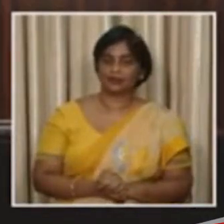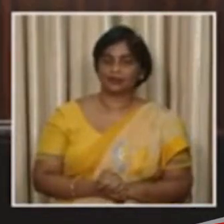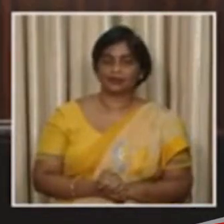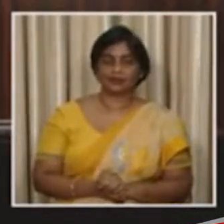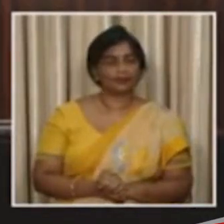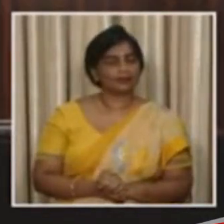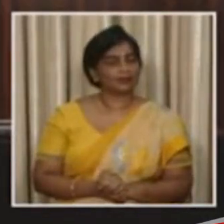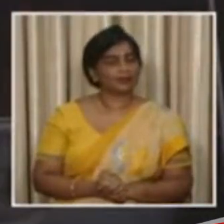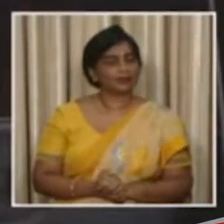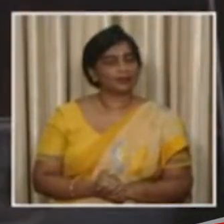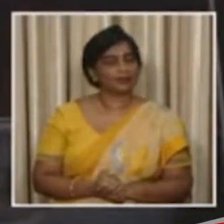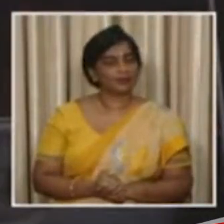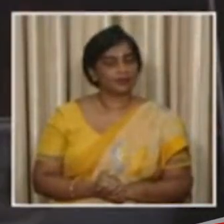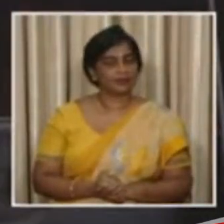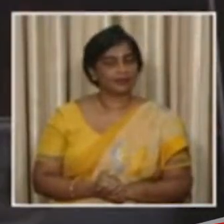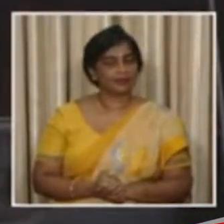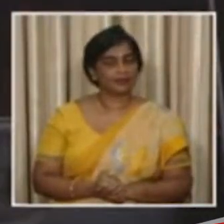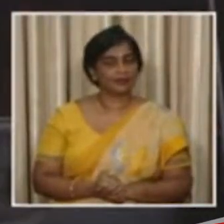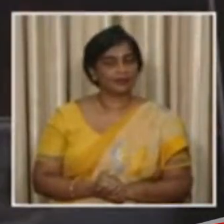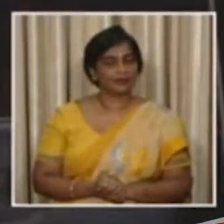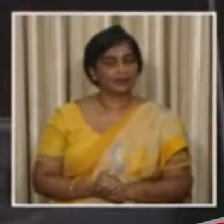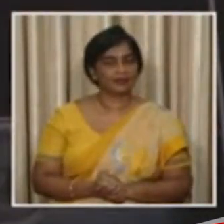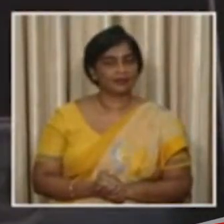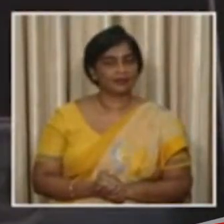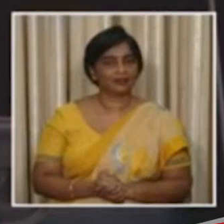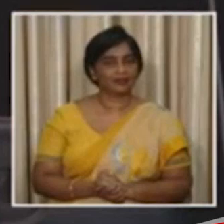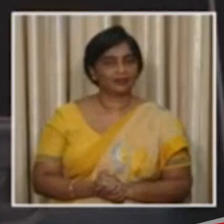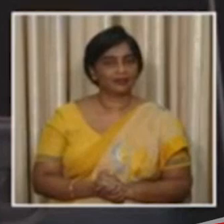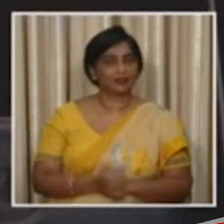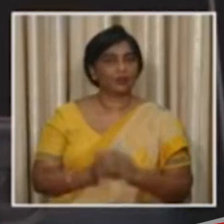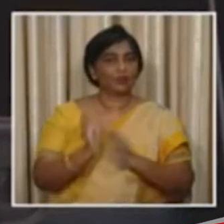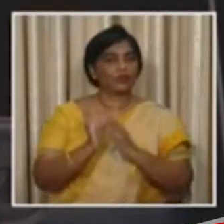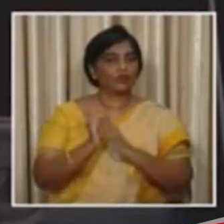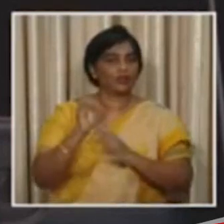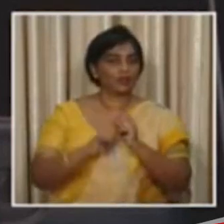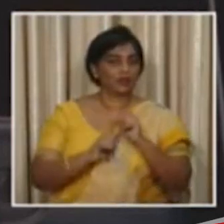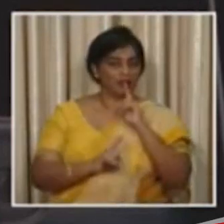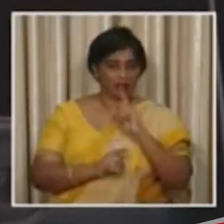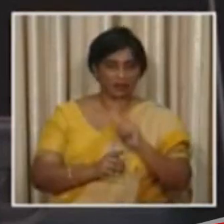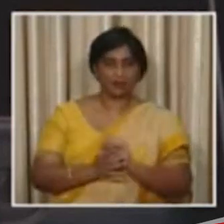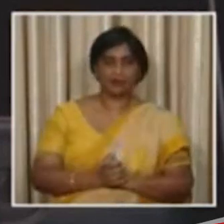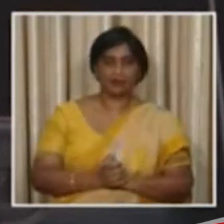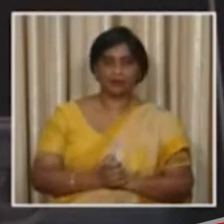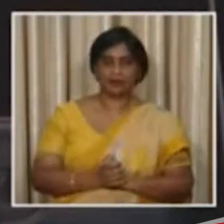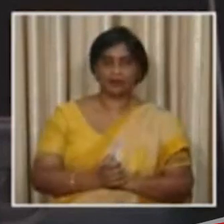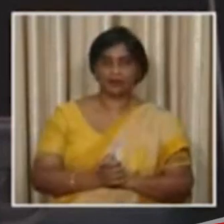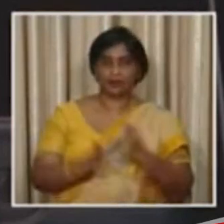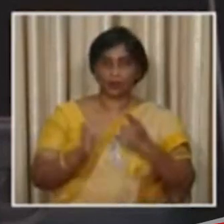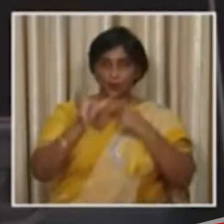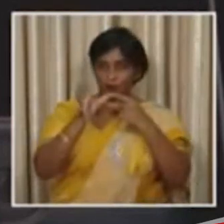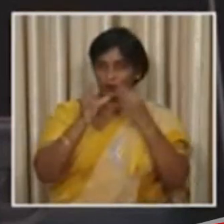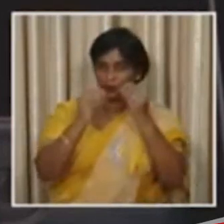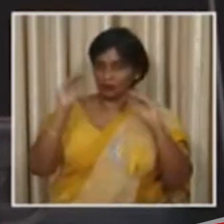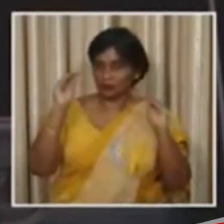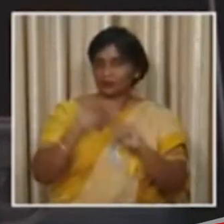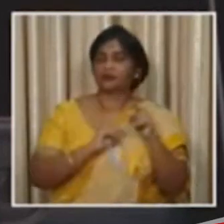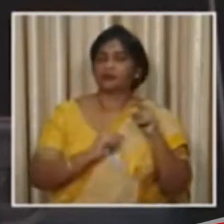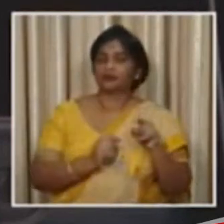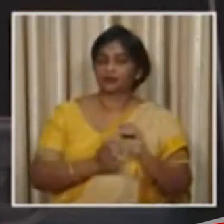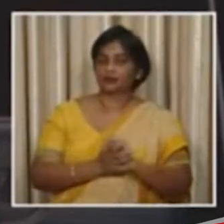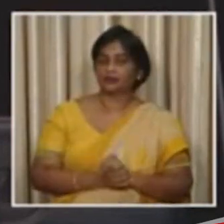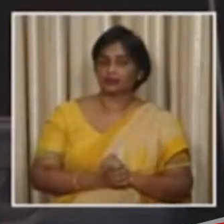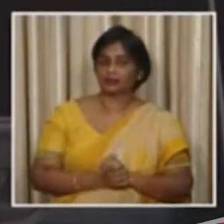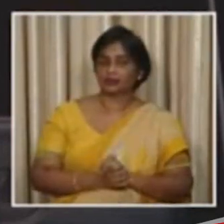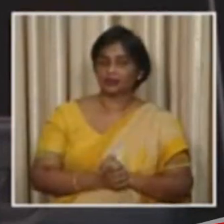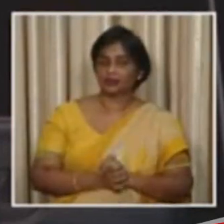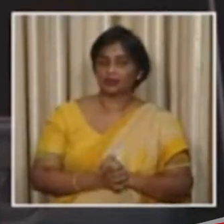නායකතුමනි, මගේ දෙවෙනි ප්‍රශ්නය එක්ට අපේ මජුබ මන්තුමා අහනවා. නමුත් ඔබතුමා උත්තරයට පොඩි කොටසක් එකතු කරොත්, මොකද මේ